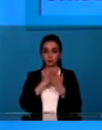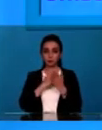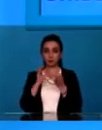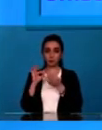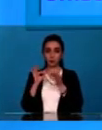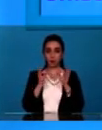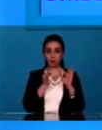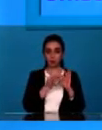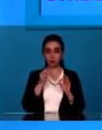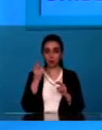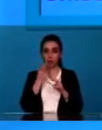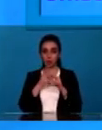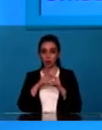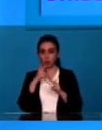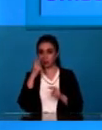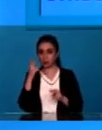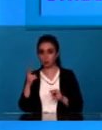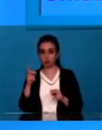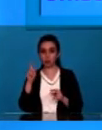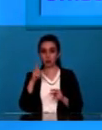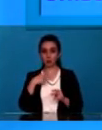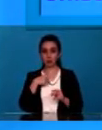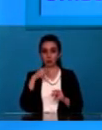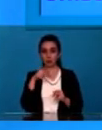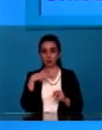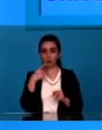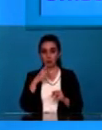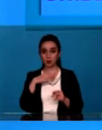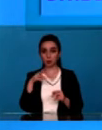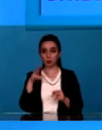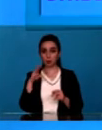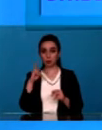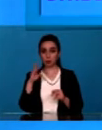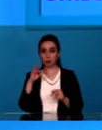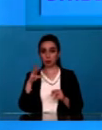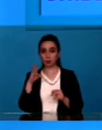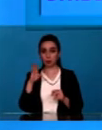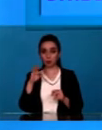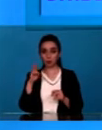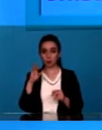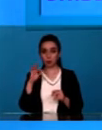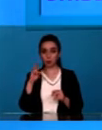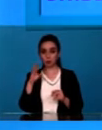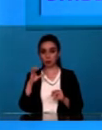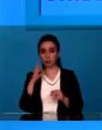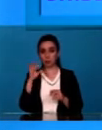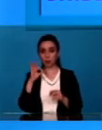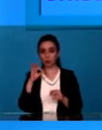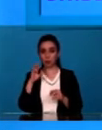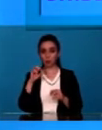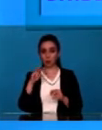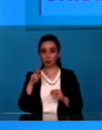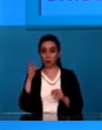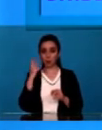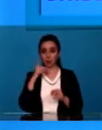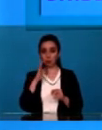приложение, в котором, заметьте, вот здесь то, о чем я говорила, в комбо-боксе каждый футболист имеет пока 0 баллов. Когда вы